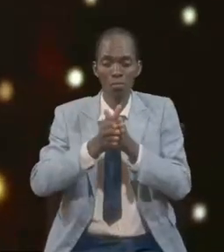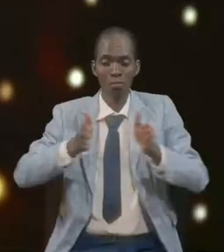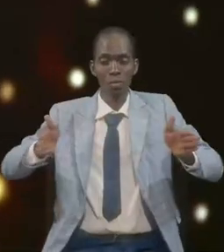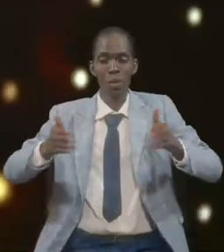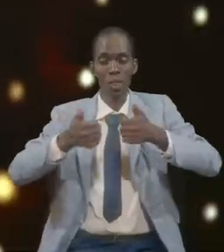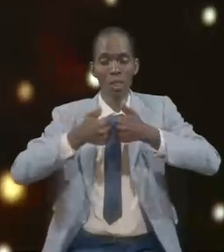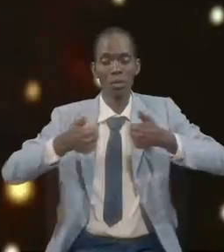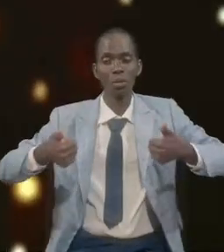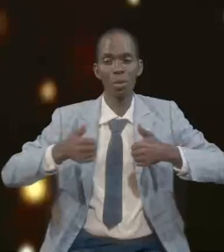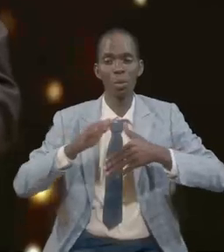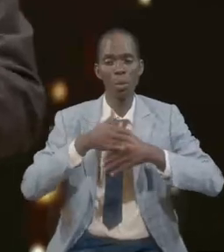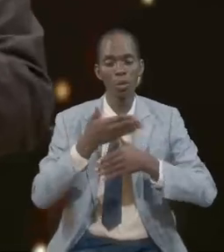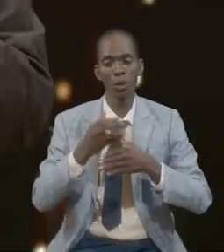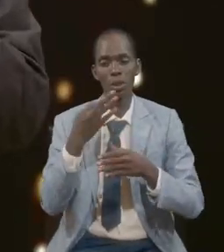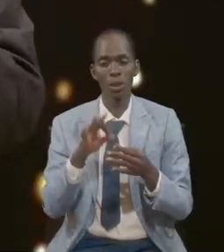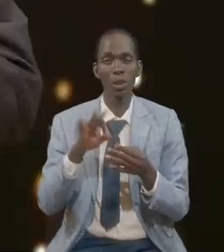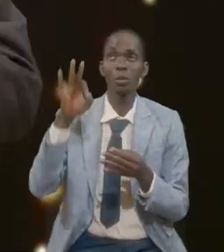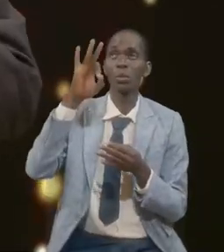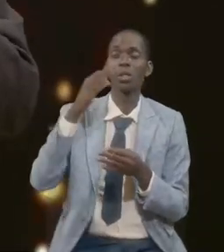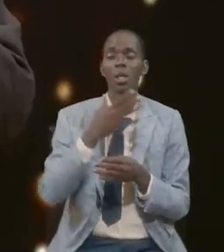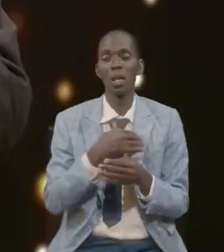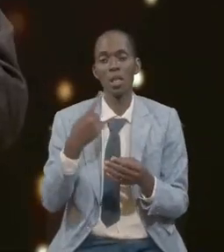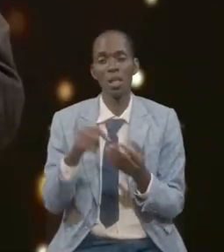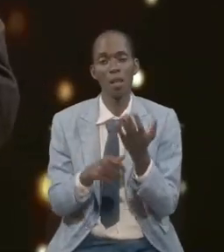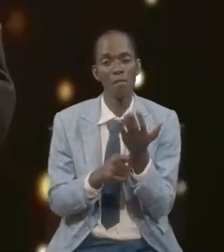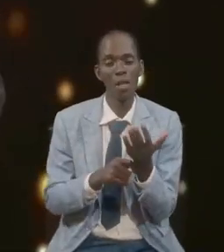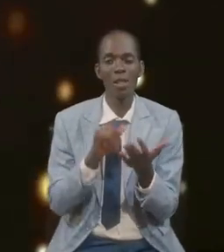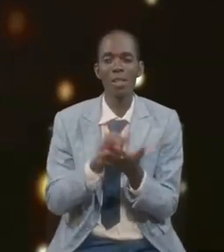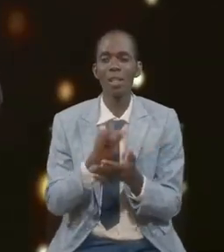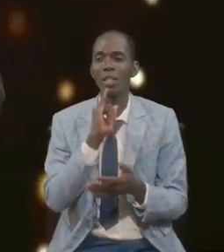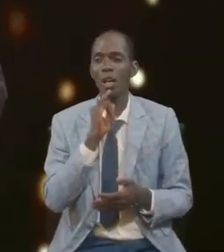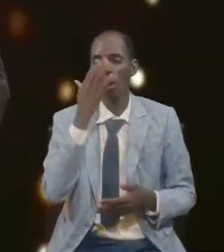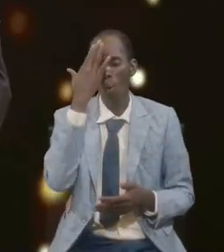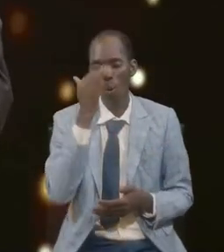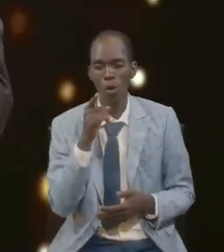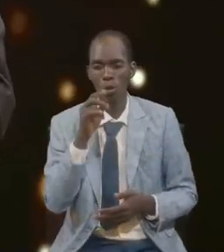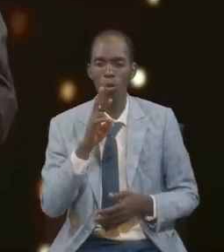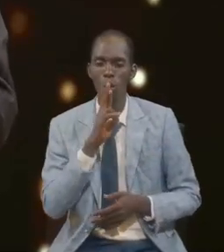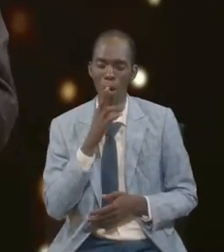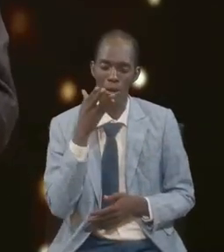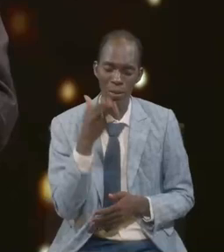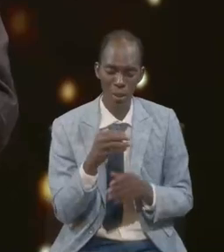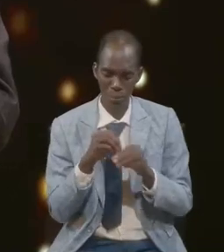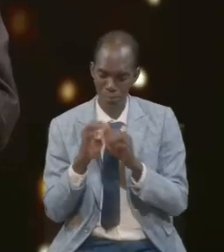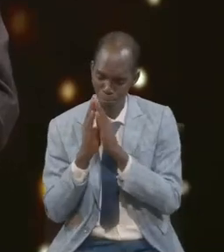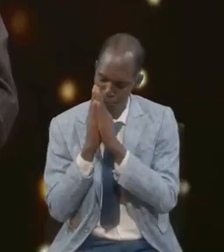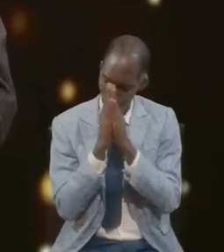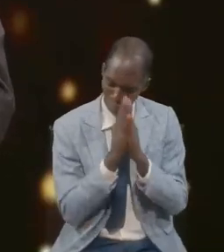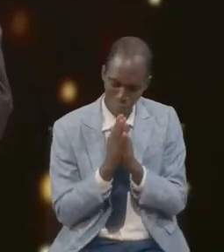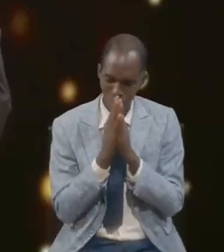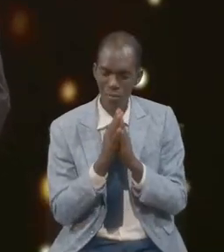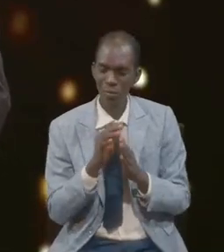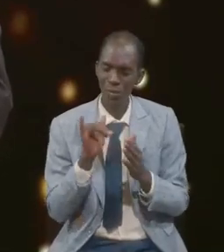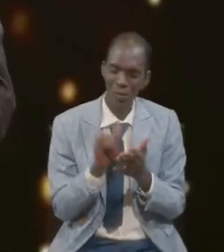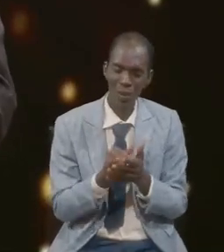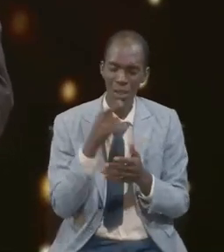entre l'esprit et la chair. C'est pourquoi vous êtes là dans la prière. Dit que la chair doit